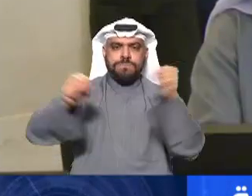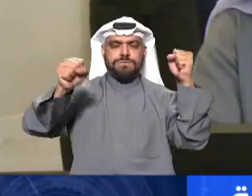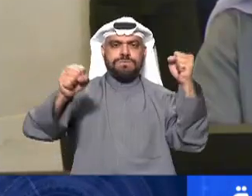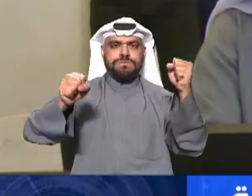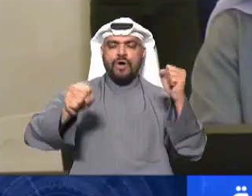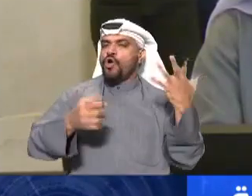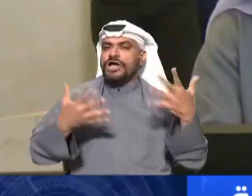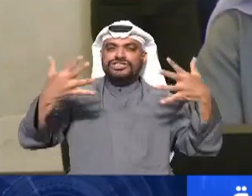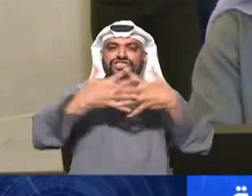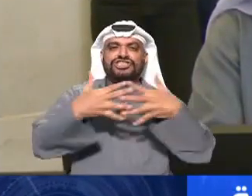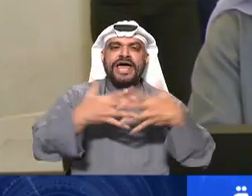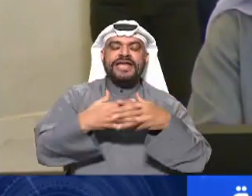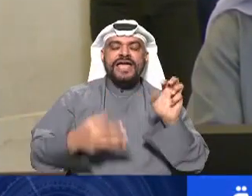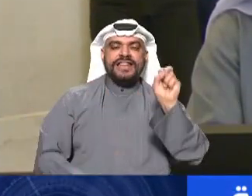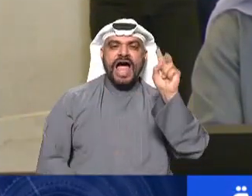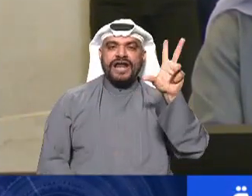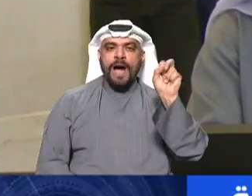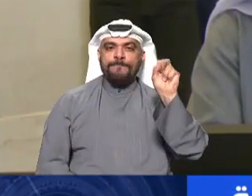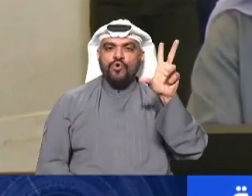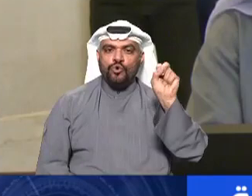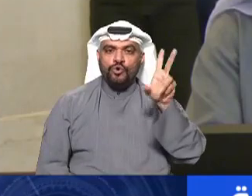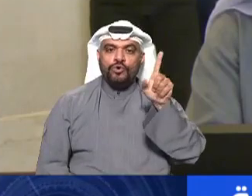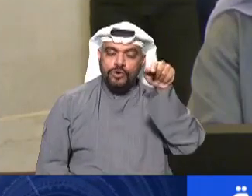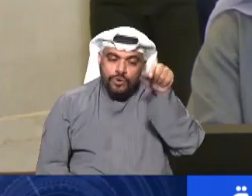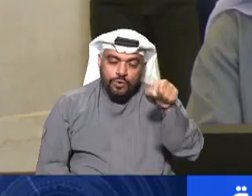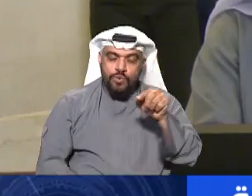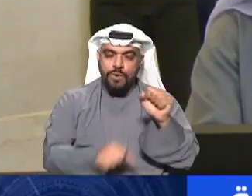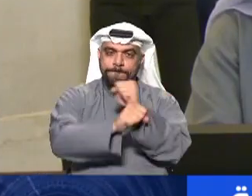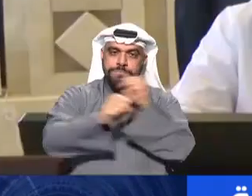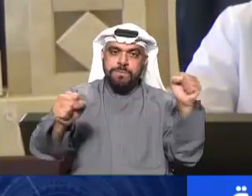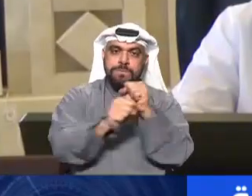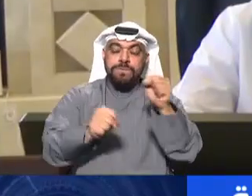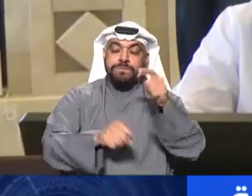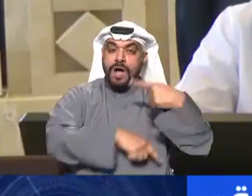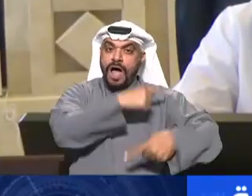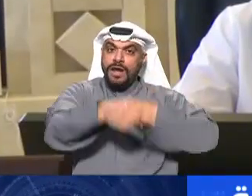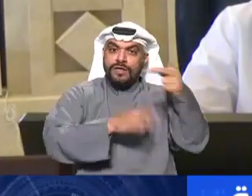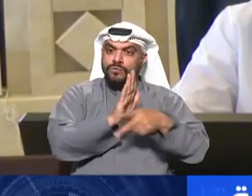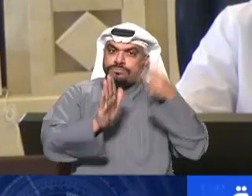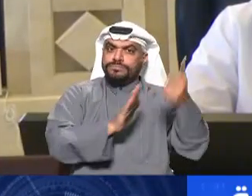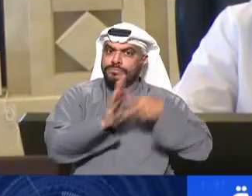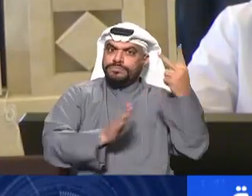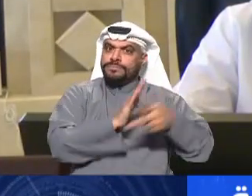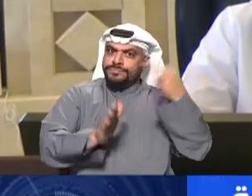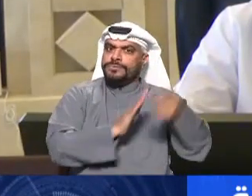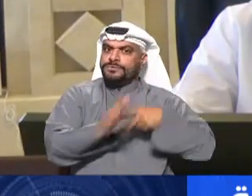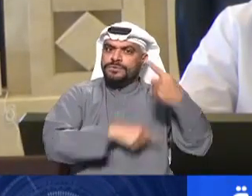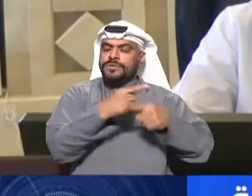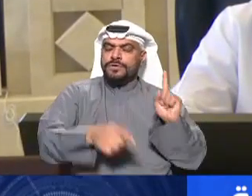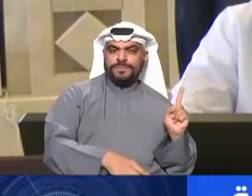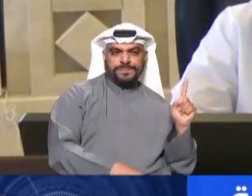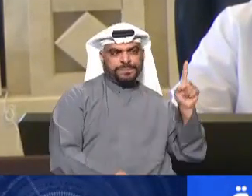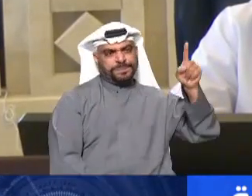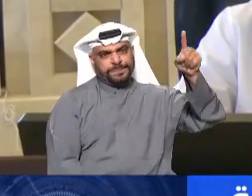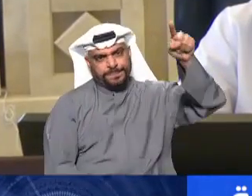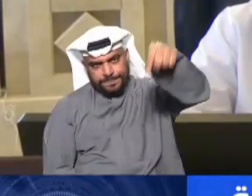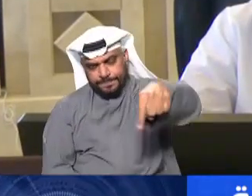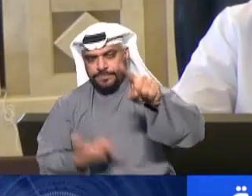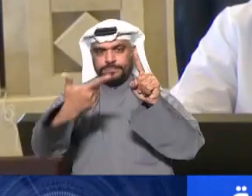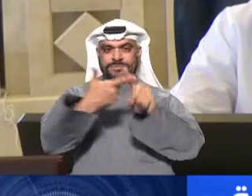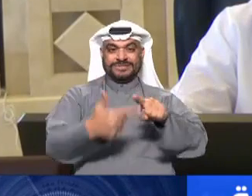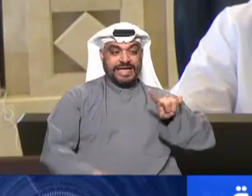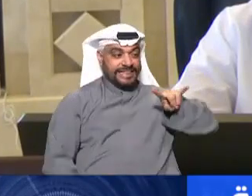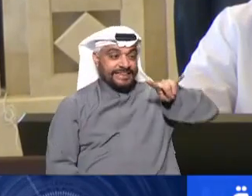النكراء تجاه المدنيين والمنشآت المدنية في المملكة العربية السعودية عبر إطلاق الطائرات المسيرة